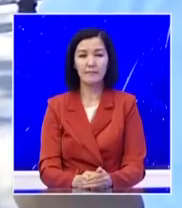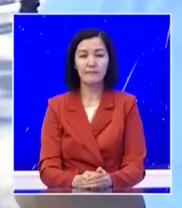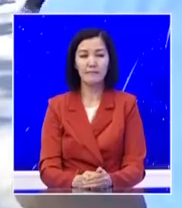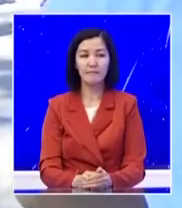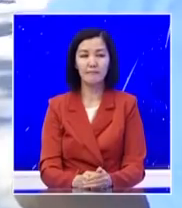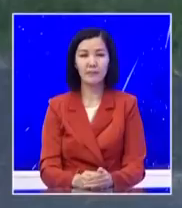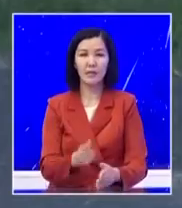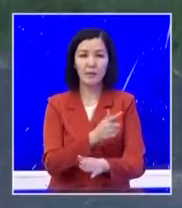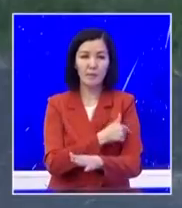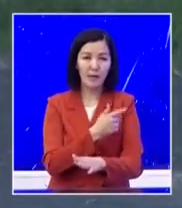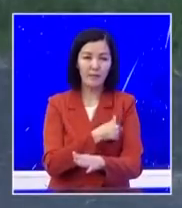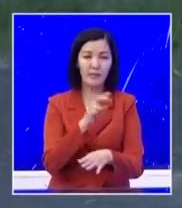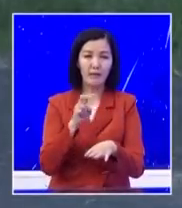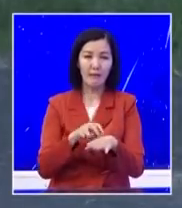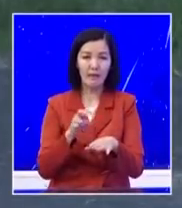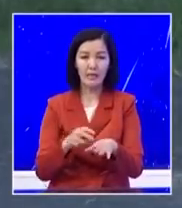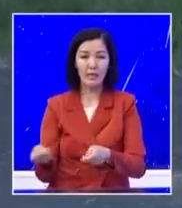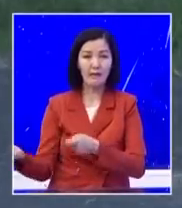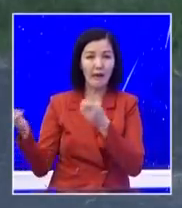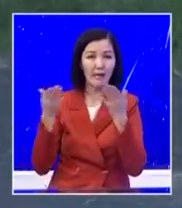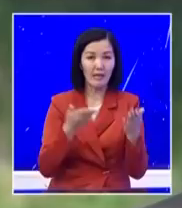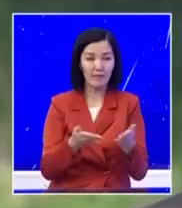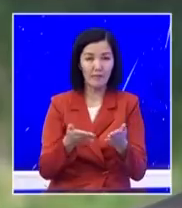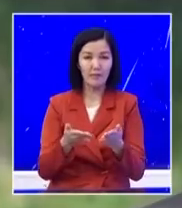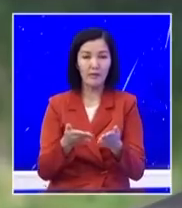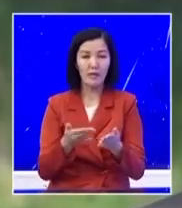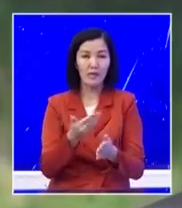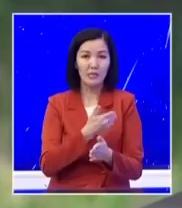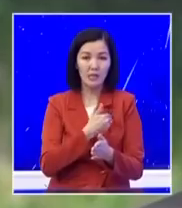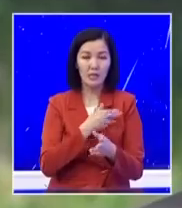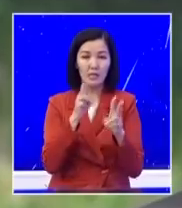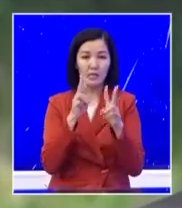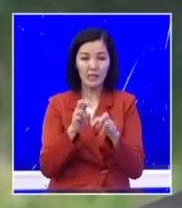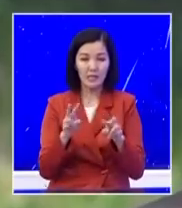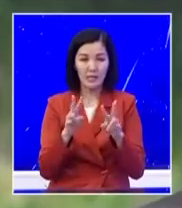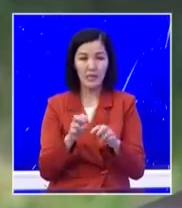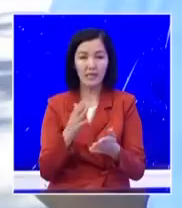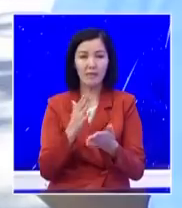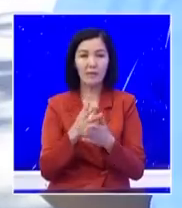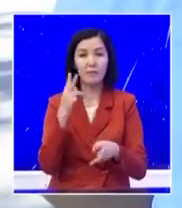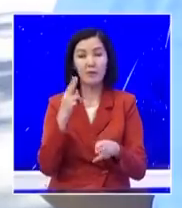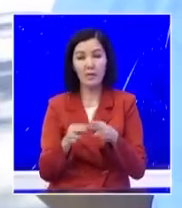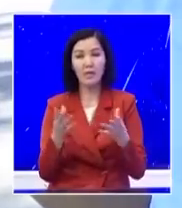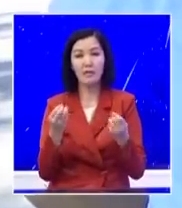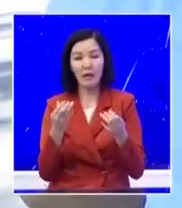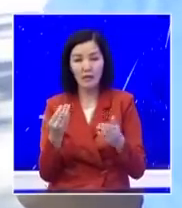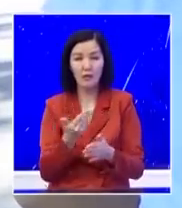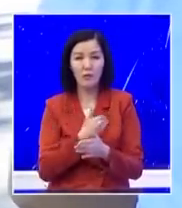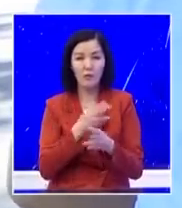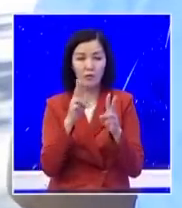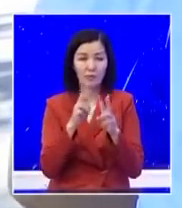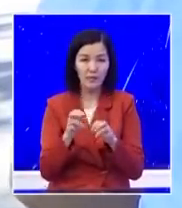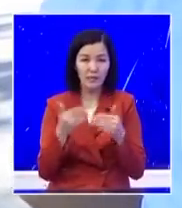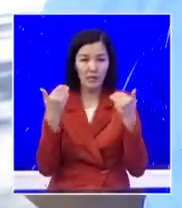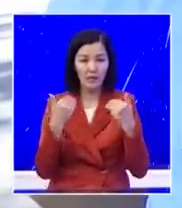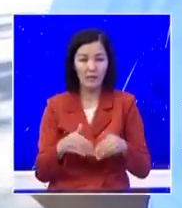медперсоналда келеміз. Бүкіл несімен алдында температурасыларын өлшеп шығамыз. Біткеннен кейін тағы да өлшейміз.